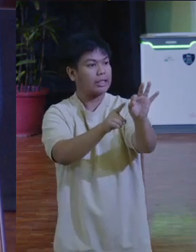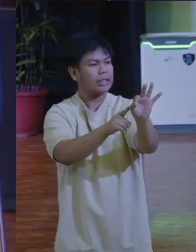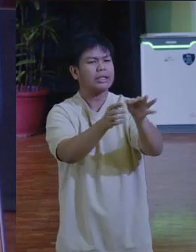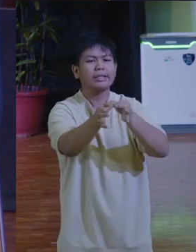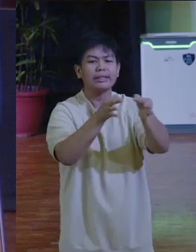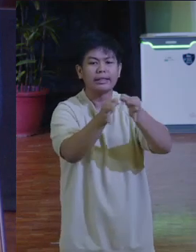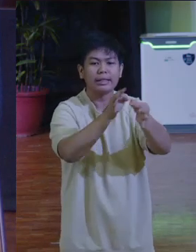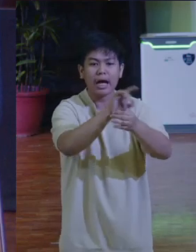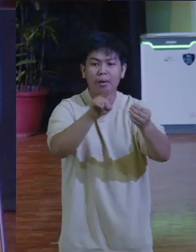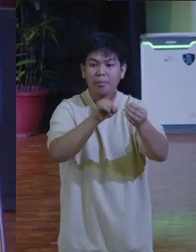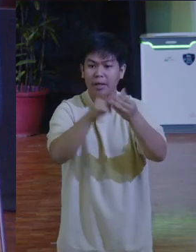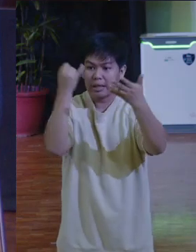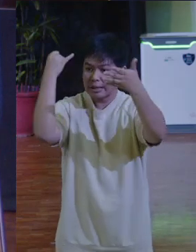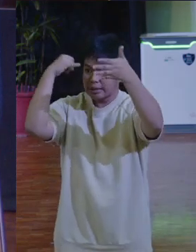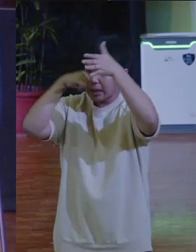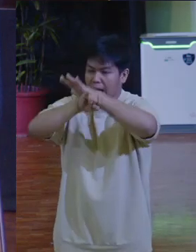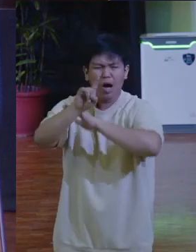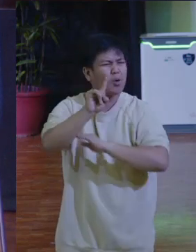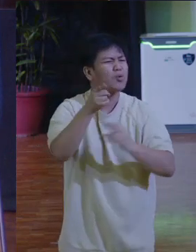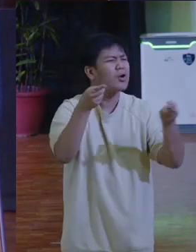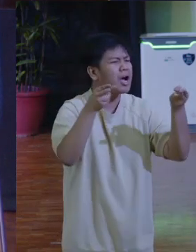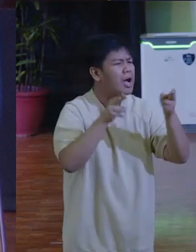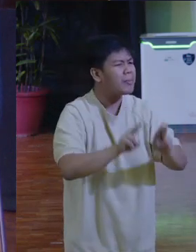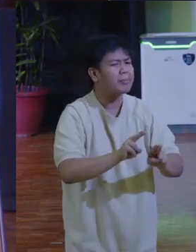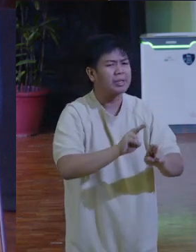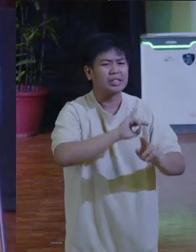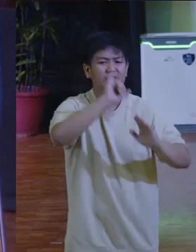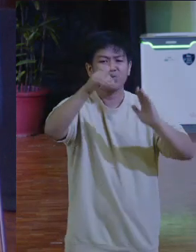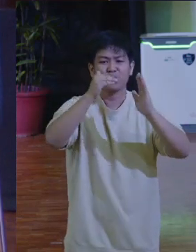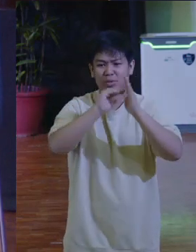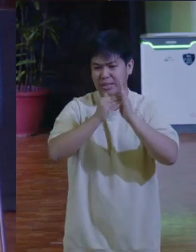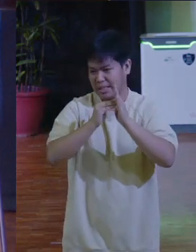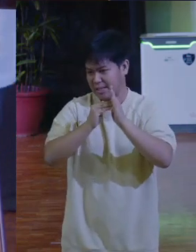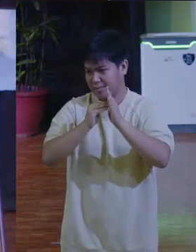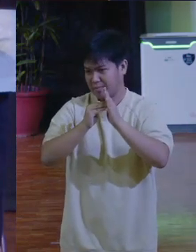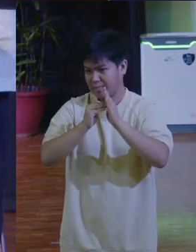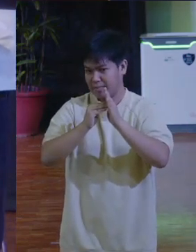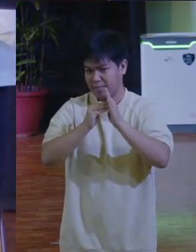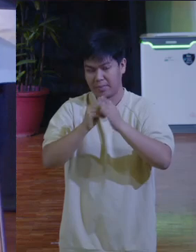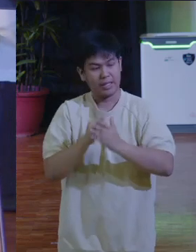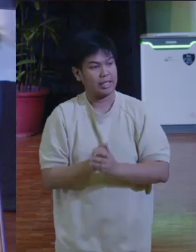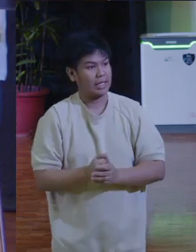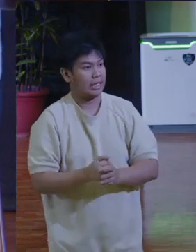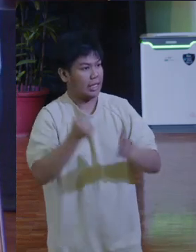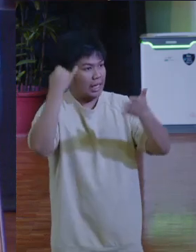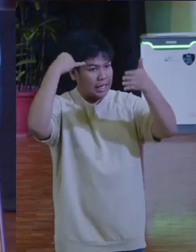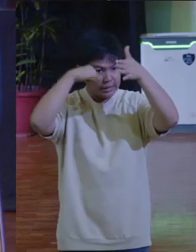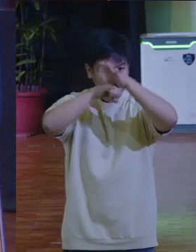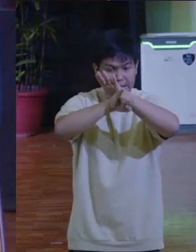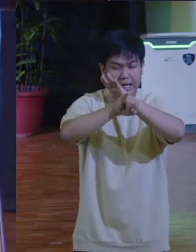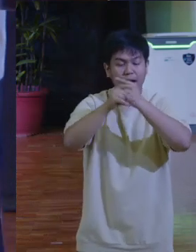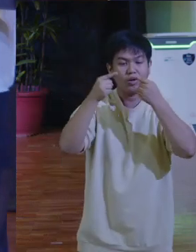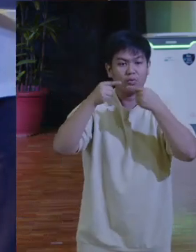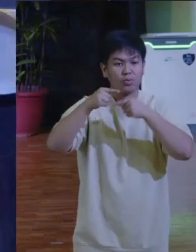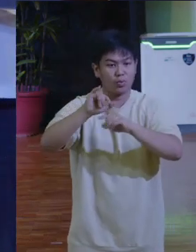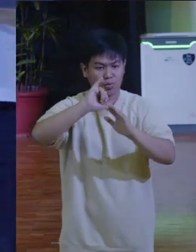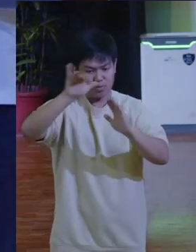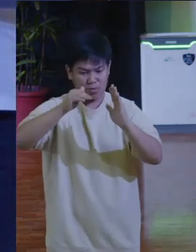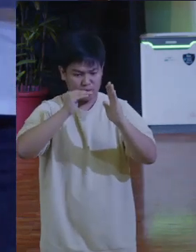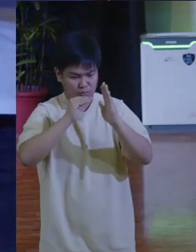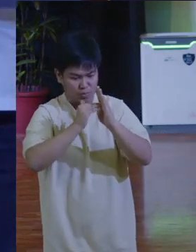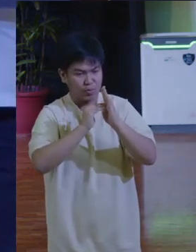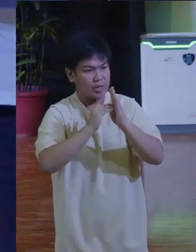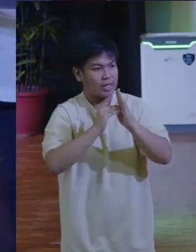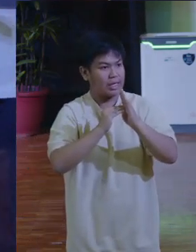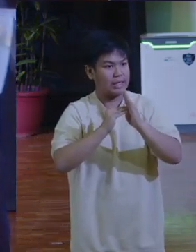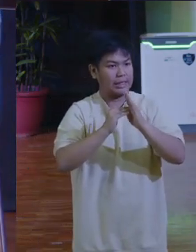tinutukoy ni Isaiah yung sitwasyon ng Judah, dahil si Isaiah po ay propetang pinadala ng Diyos para sa Judah, yung